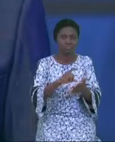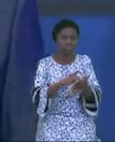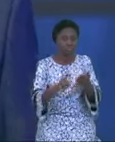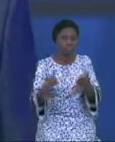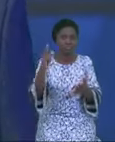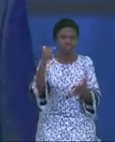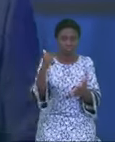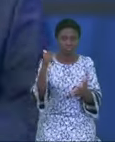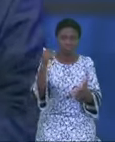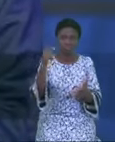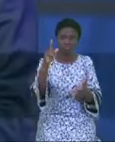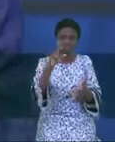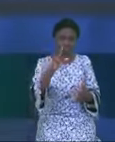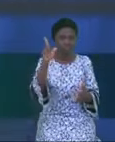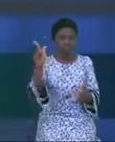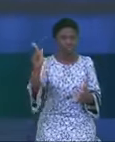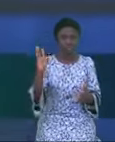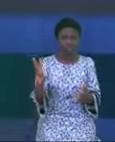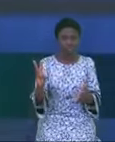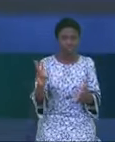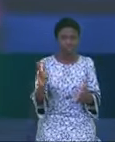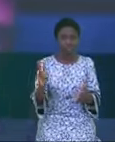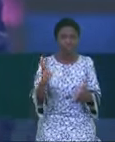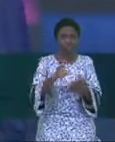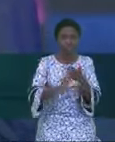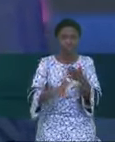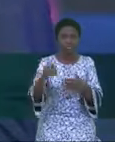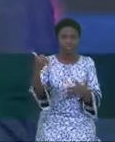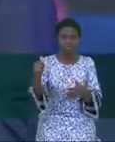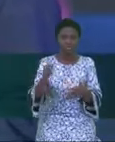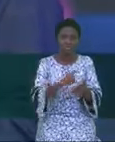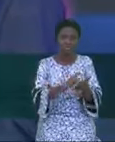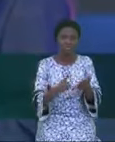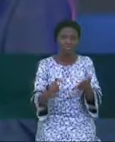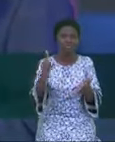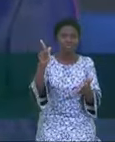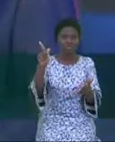verset 26 Marc 10 26